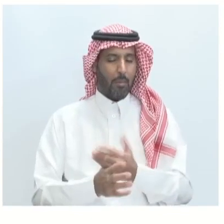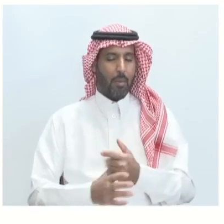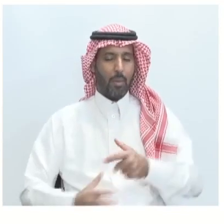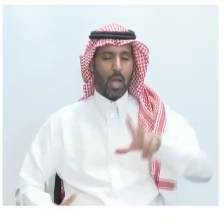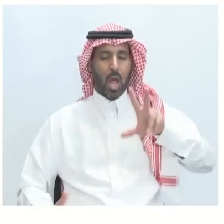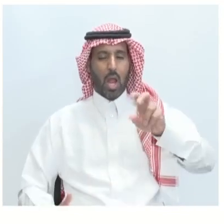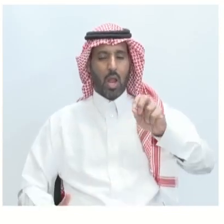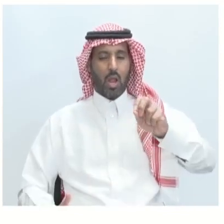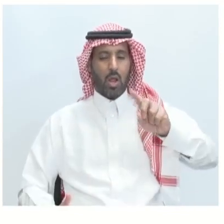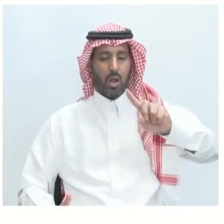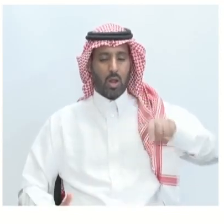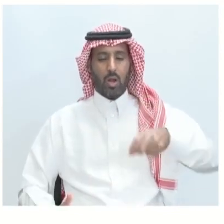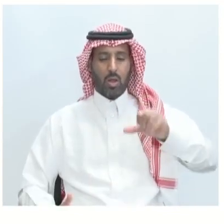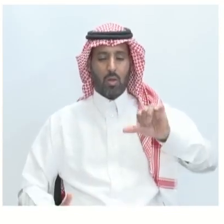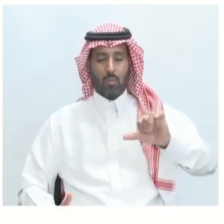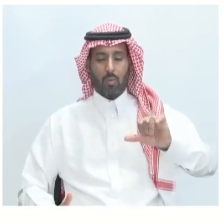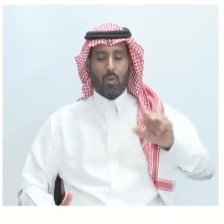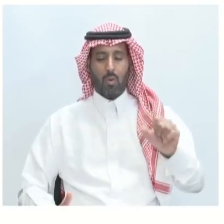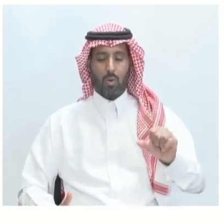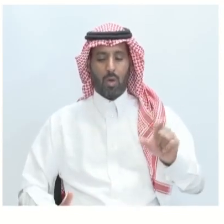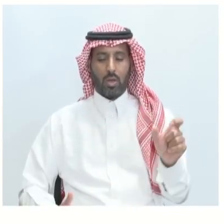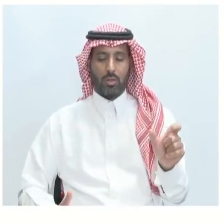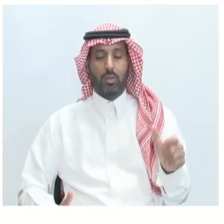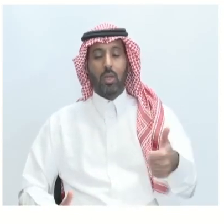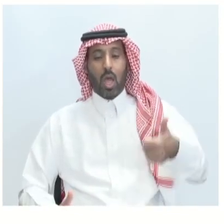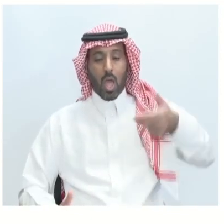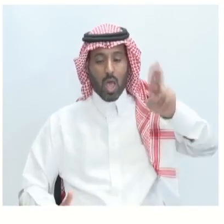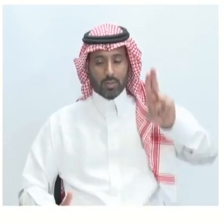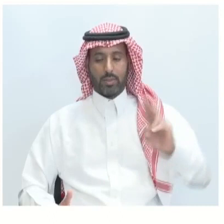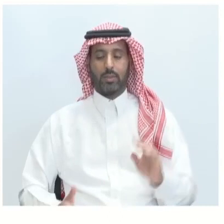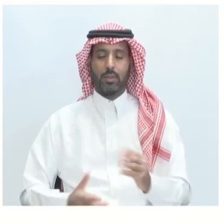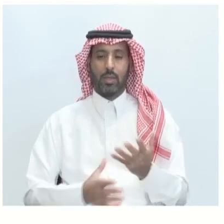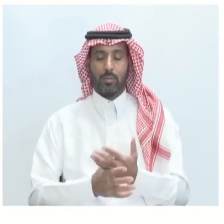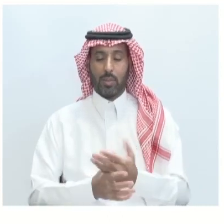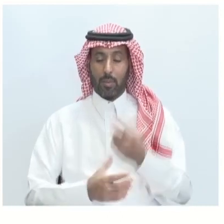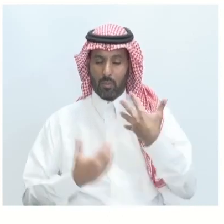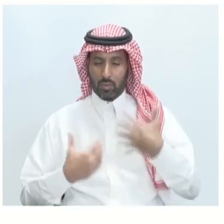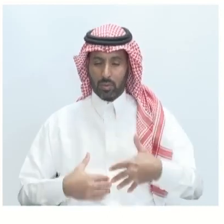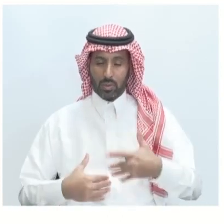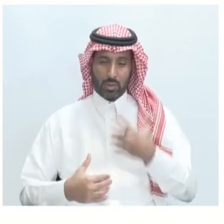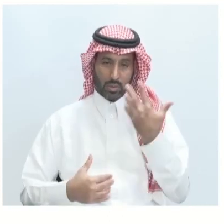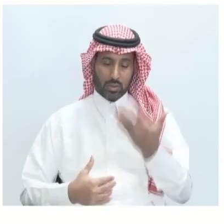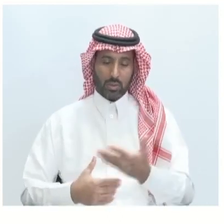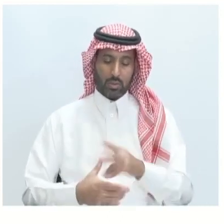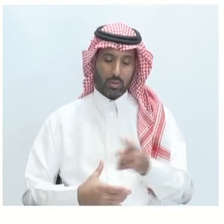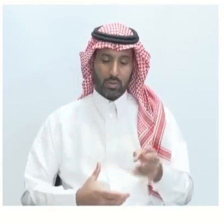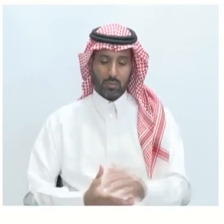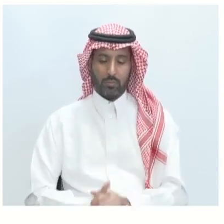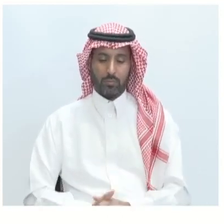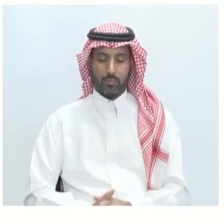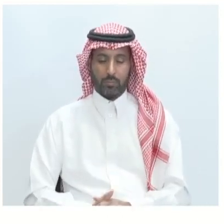نتيجه للعامل الهرموني في هذه المرحله نلاحظ هذا المثال